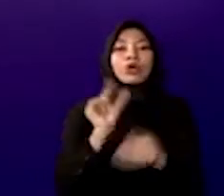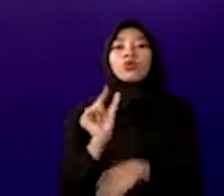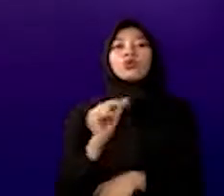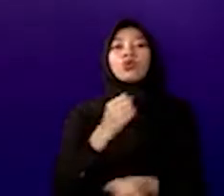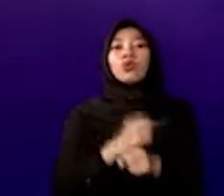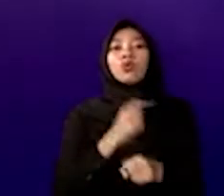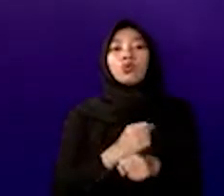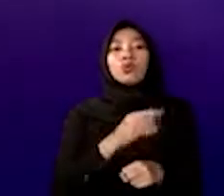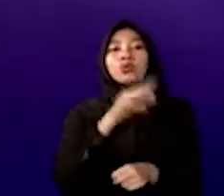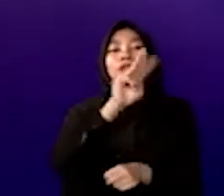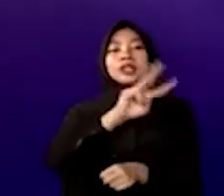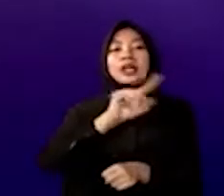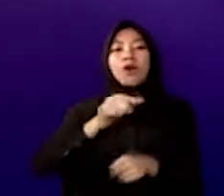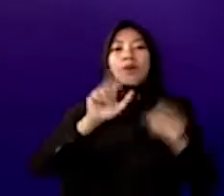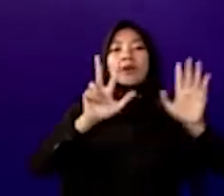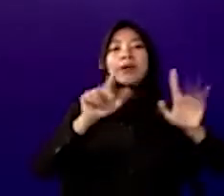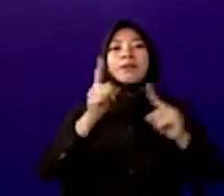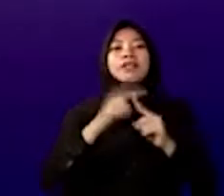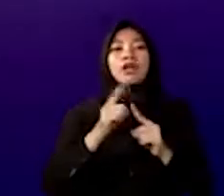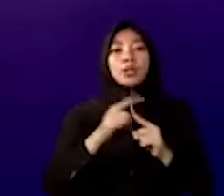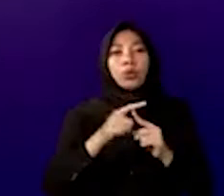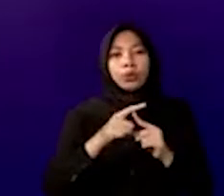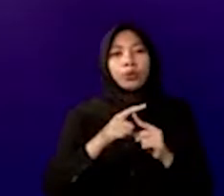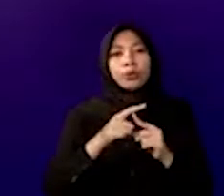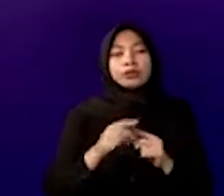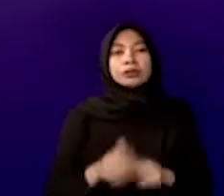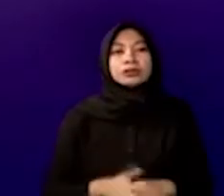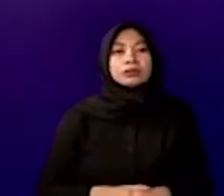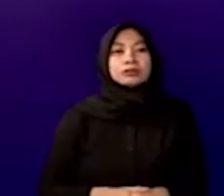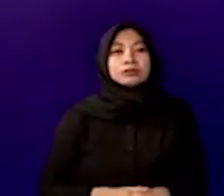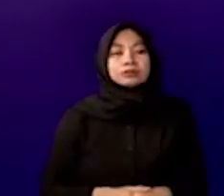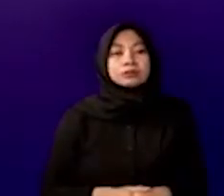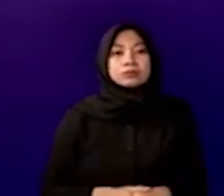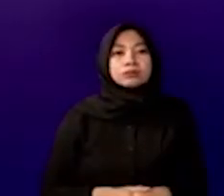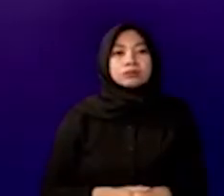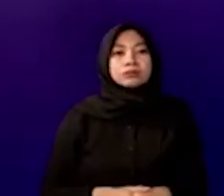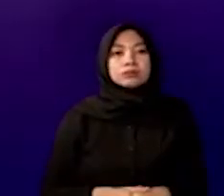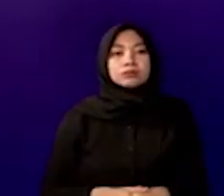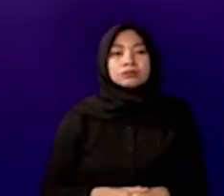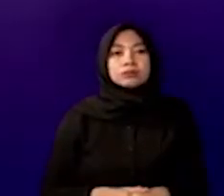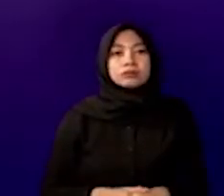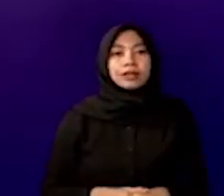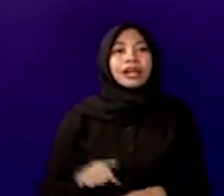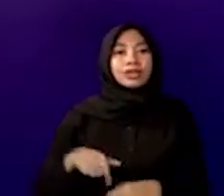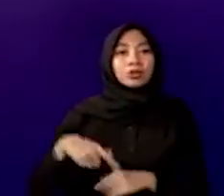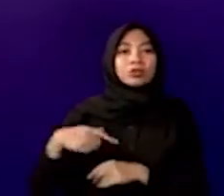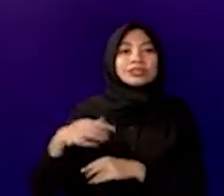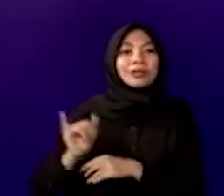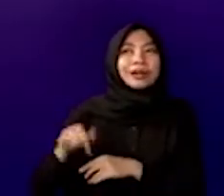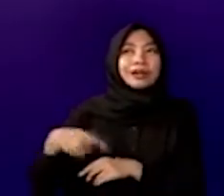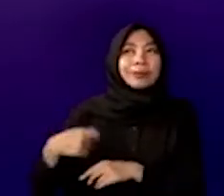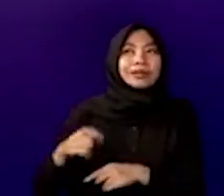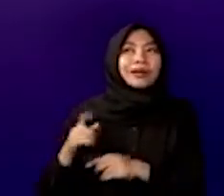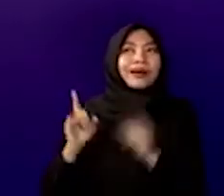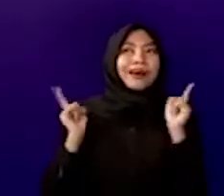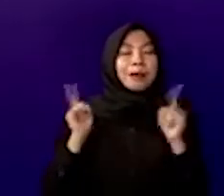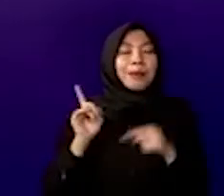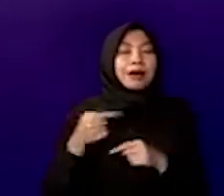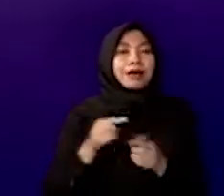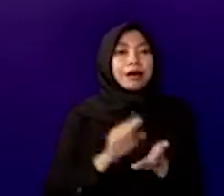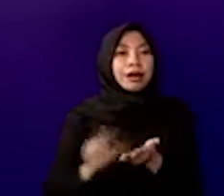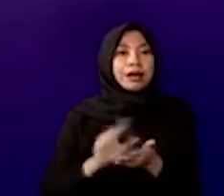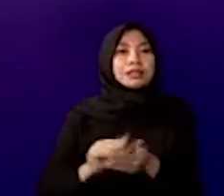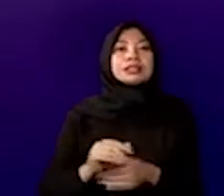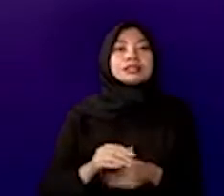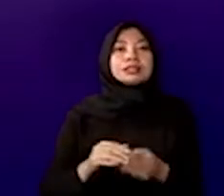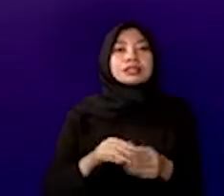itu 3,8 untuk di sektor ee Kementerian Agama Kemudian untuk ee di